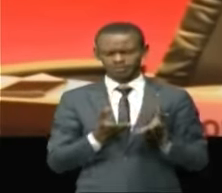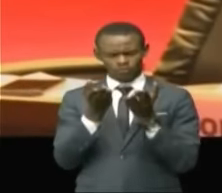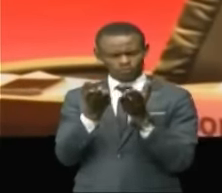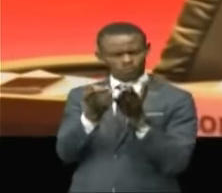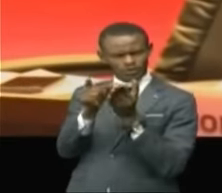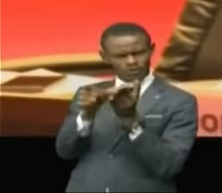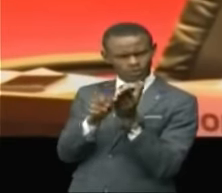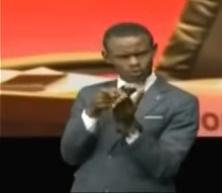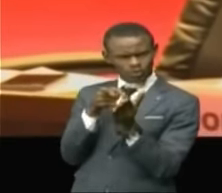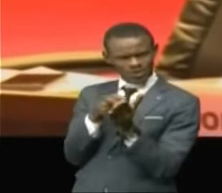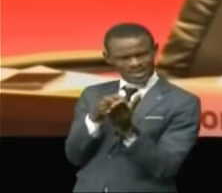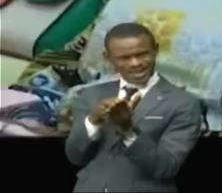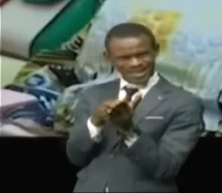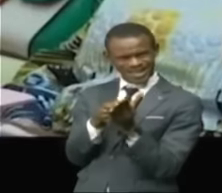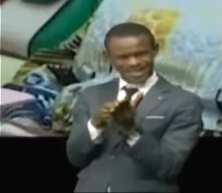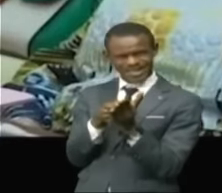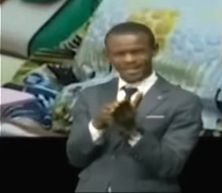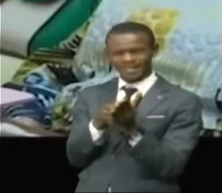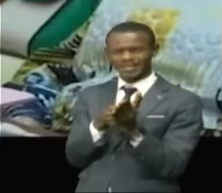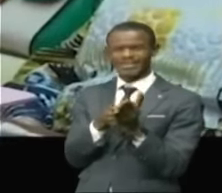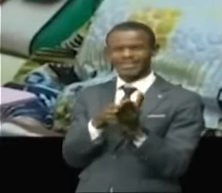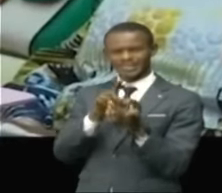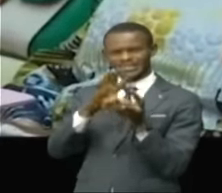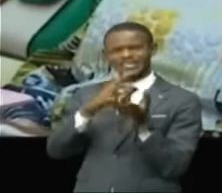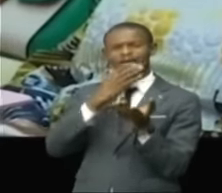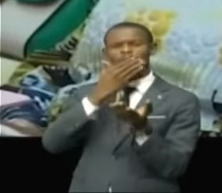modifiant et complétant la loi numéro